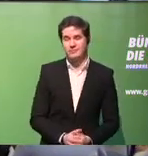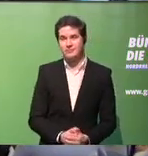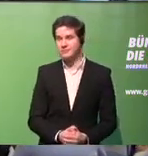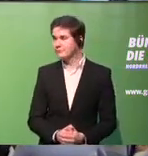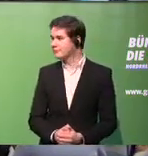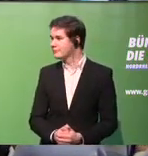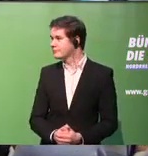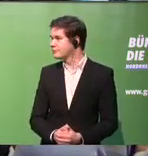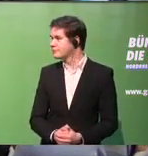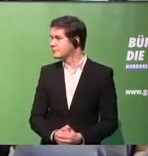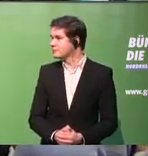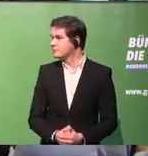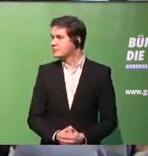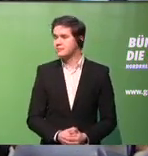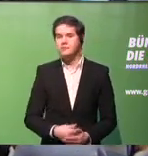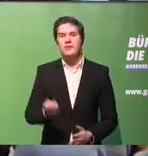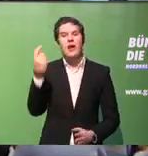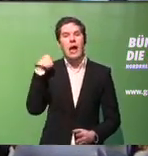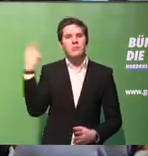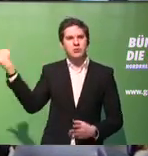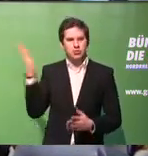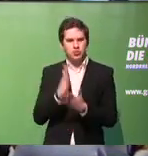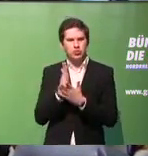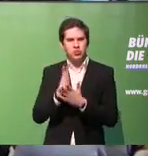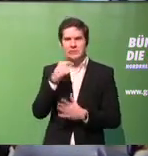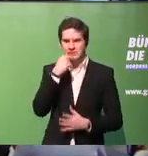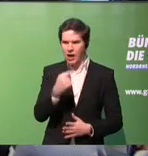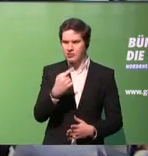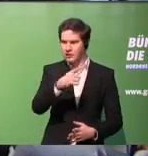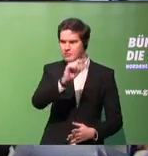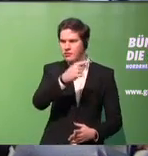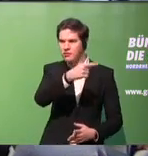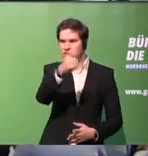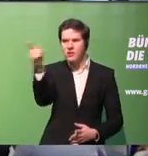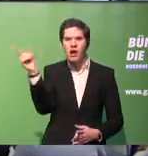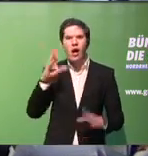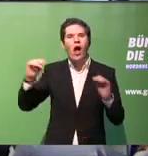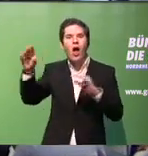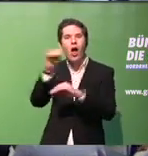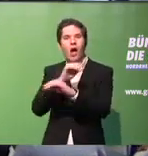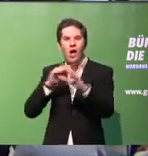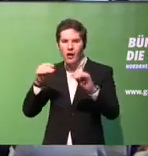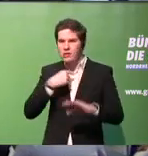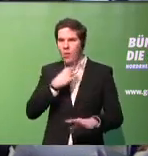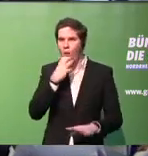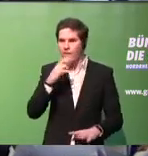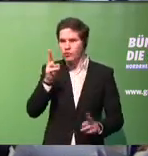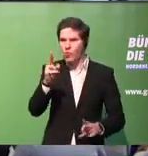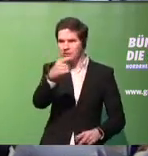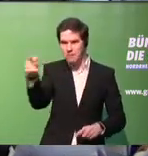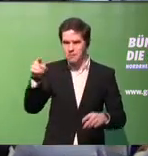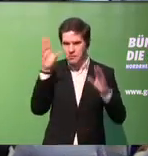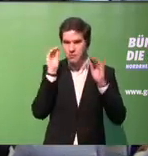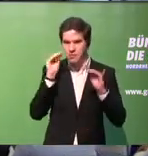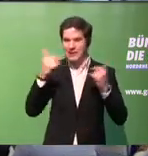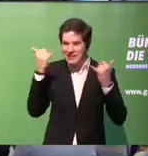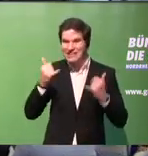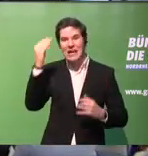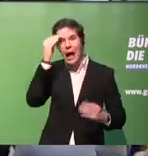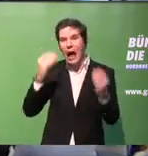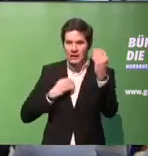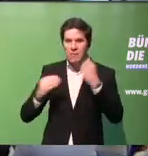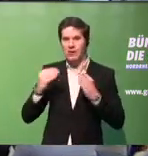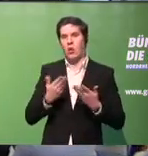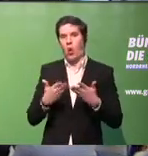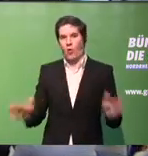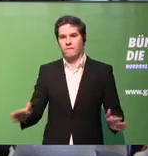Die Anmeldung ist, wie er sagte, ich hoffe, das habt ihr alle trotz der starken Nebengespräche, die hier stattfinden, mitgekriegt, eröffnet. Ihr könnt euch